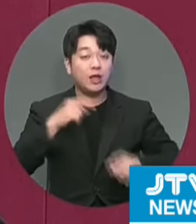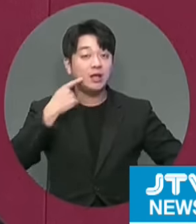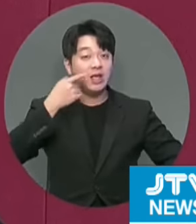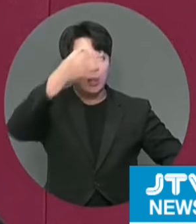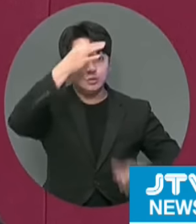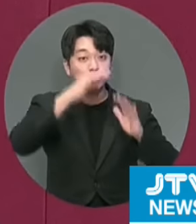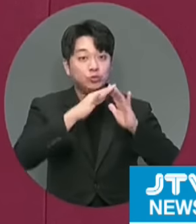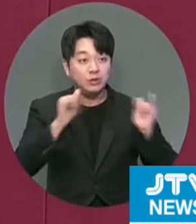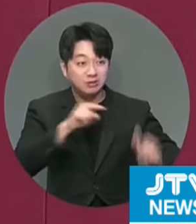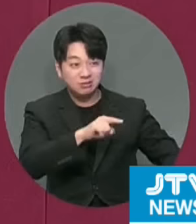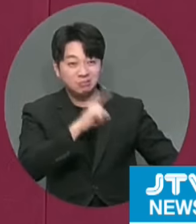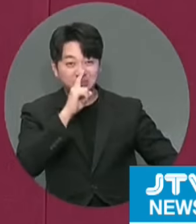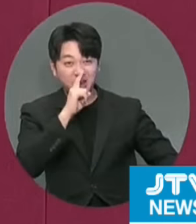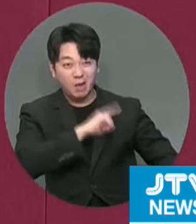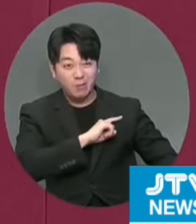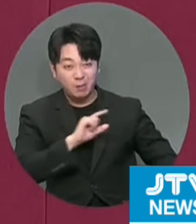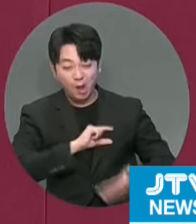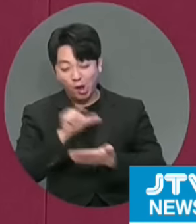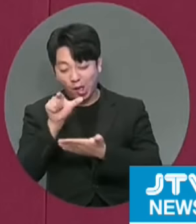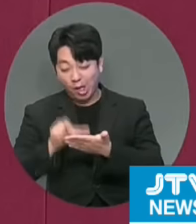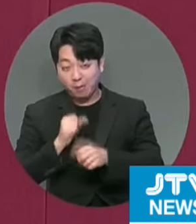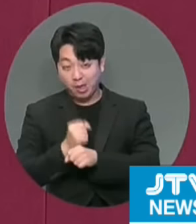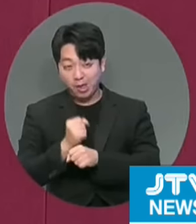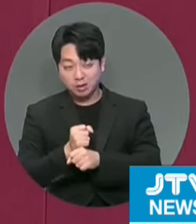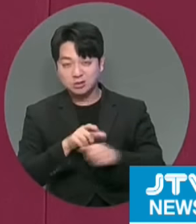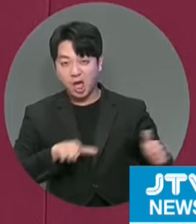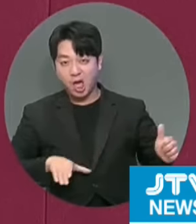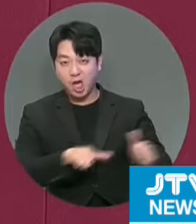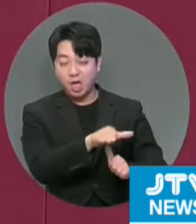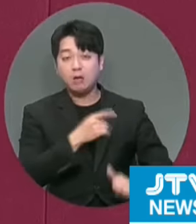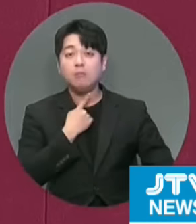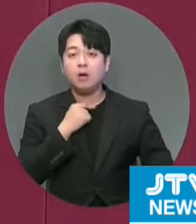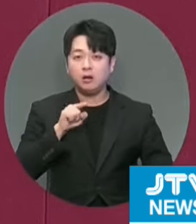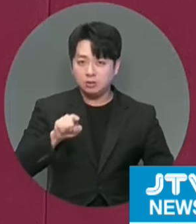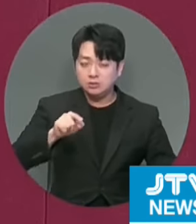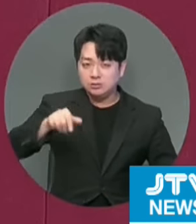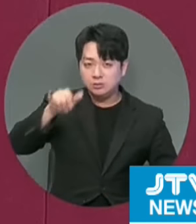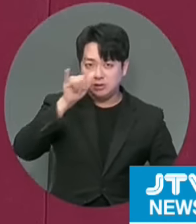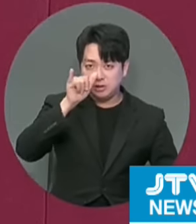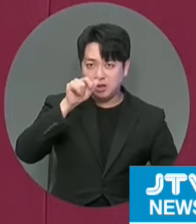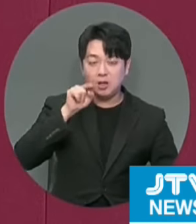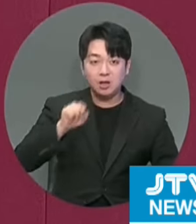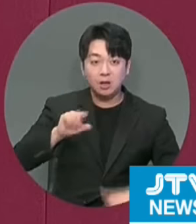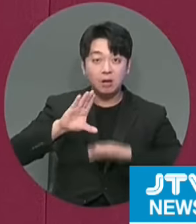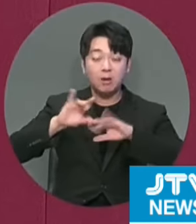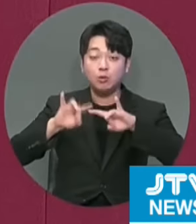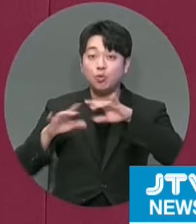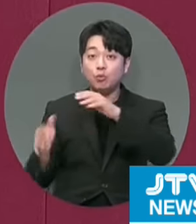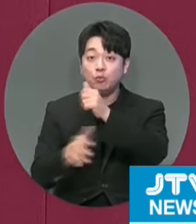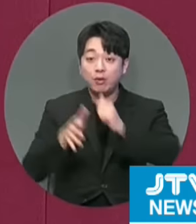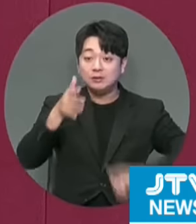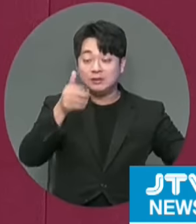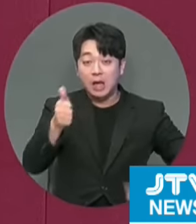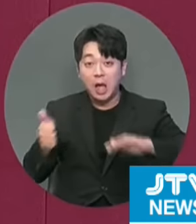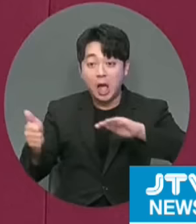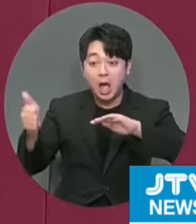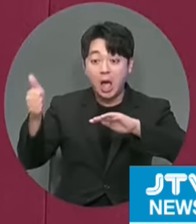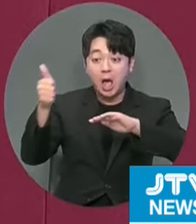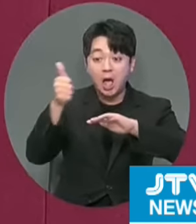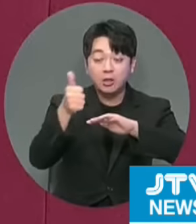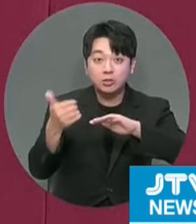낙인 찍은 사람입니다. 임명장의 잉크가 마르기도 전에 공영방송 이사 선임안을 기습